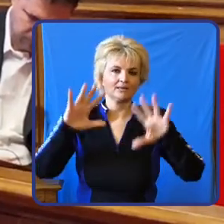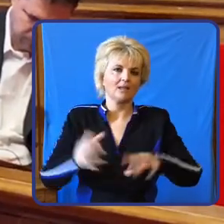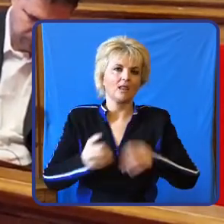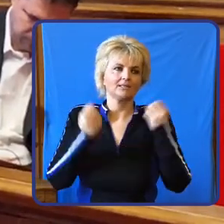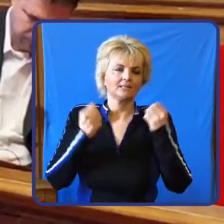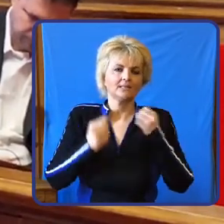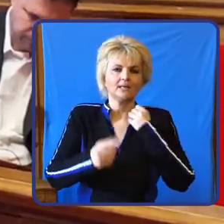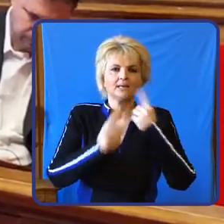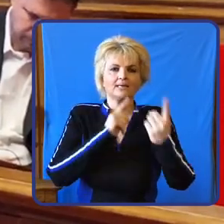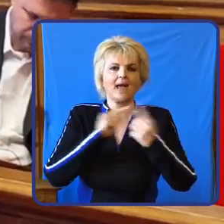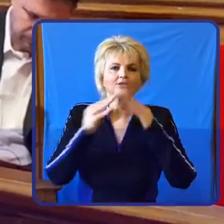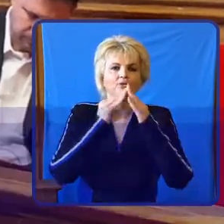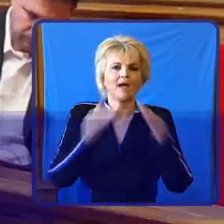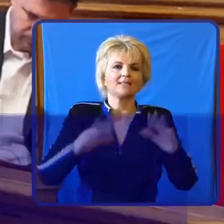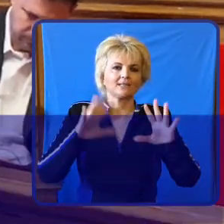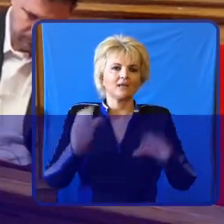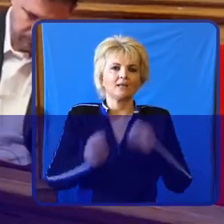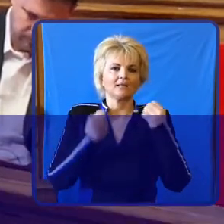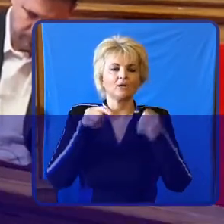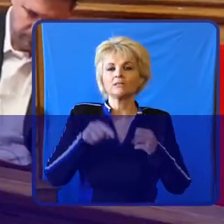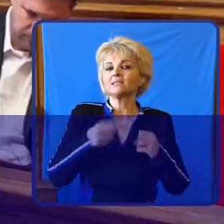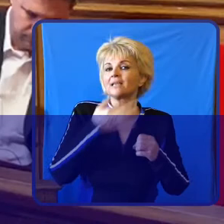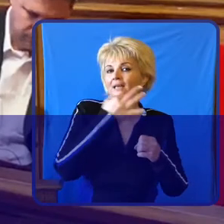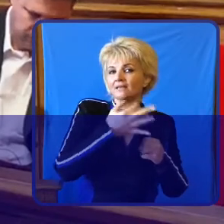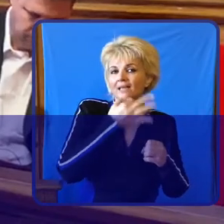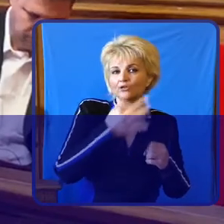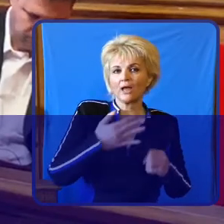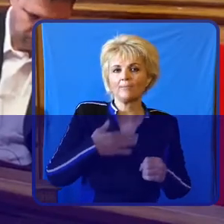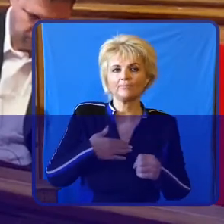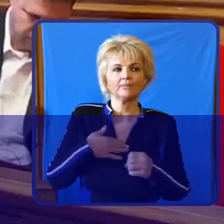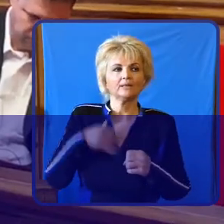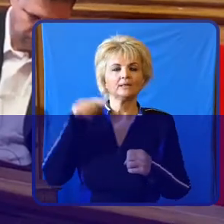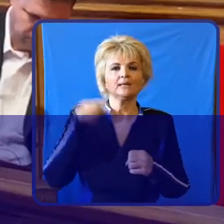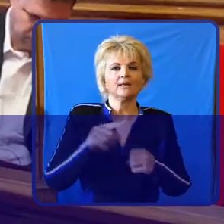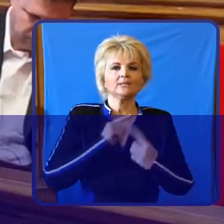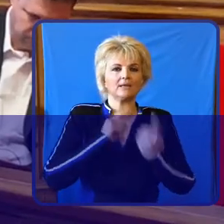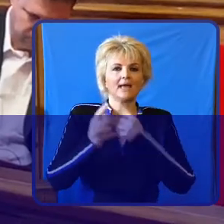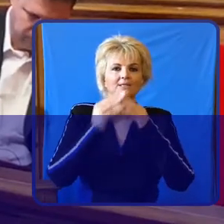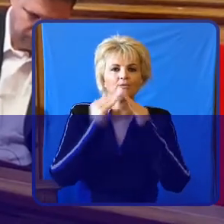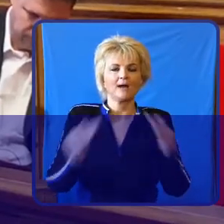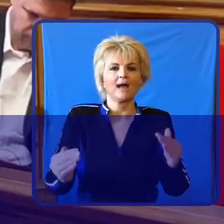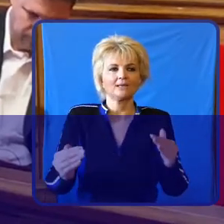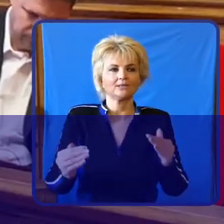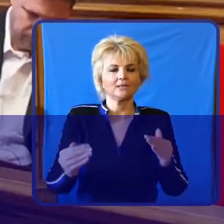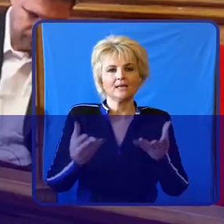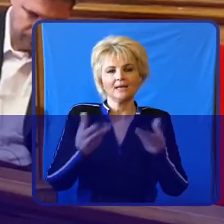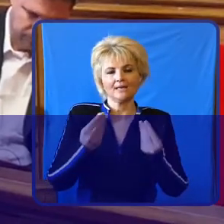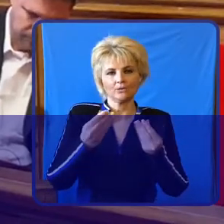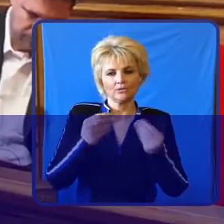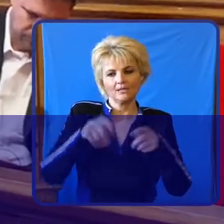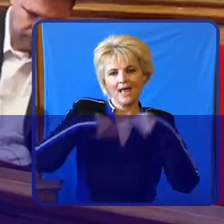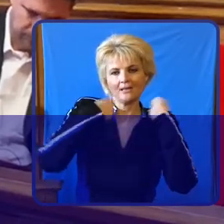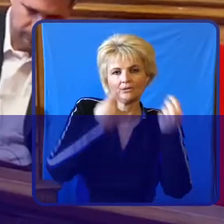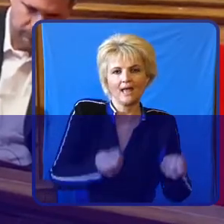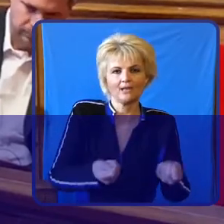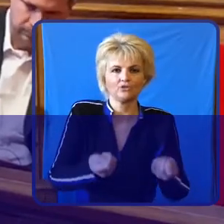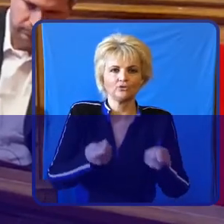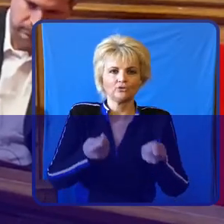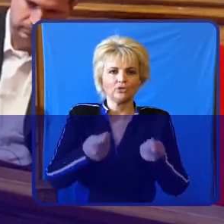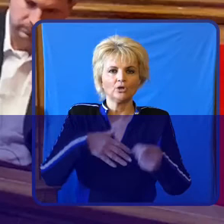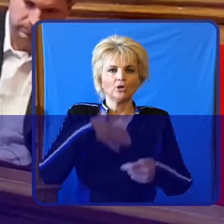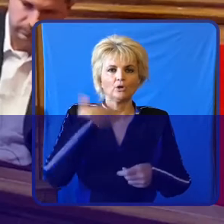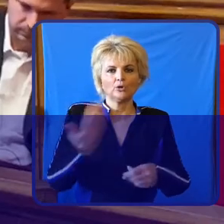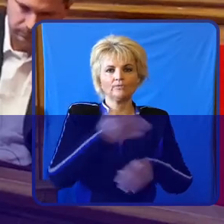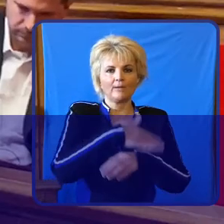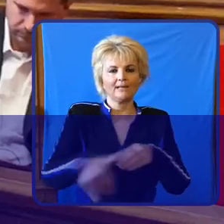tehát játszóház kialakítása, és az lenne a kérdésem, hogy ez a játszóeszközök átadását, amit egy 50